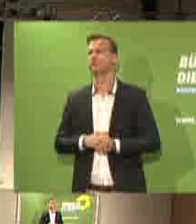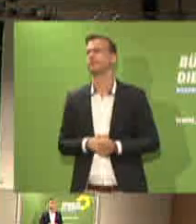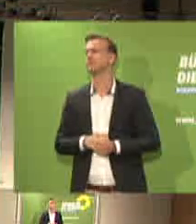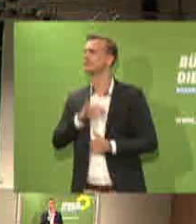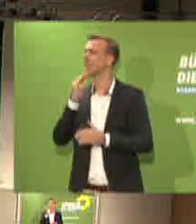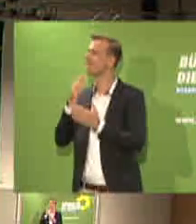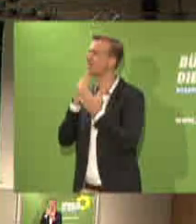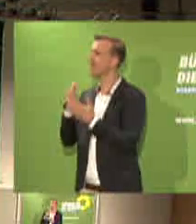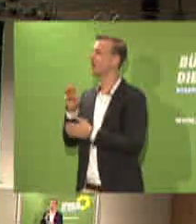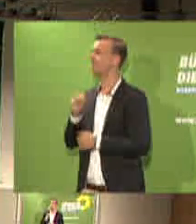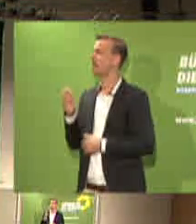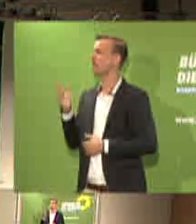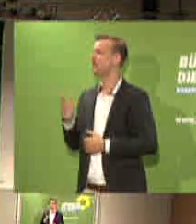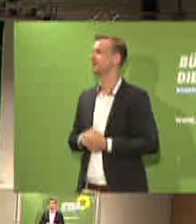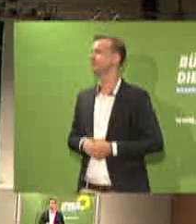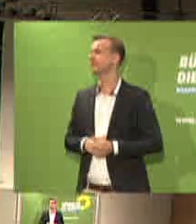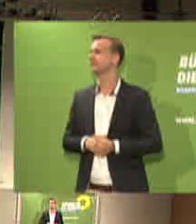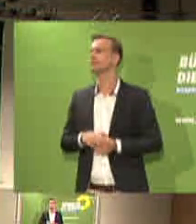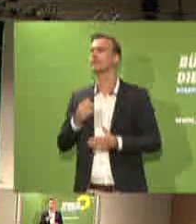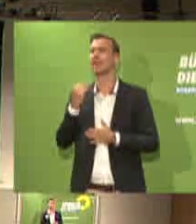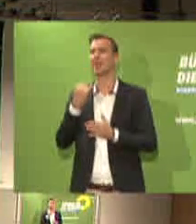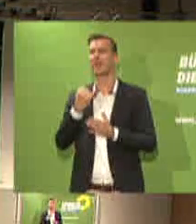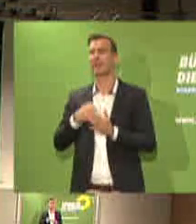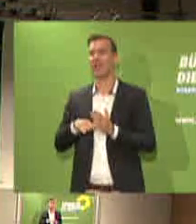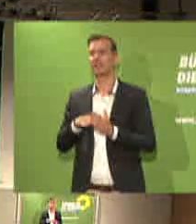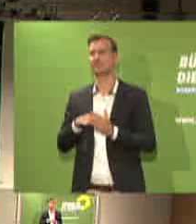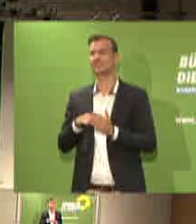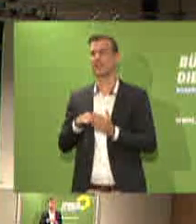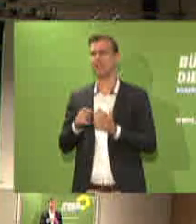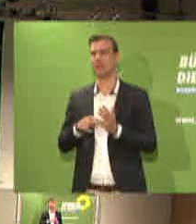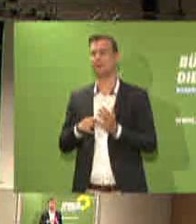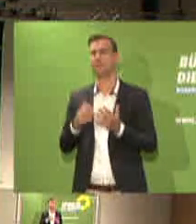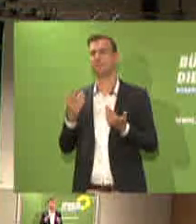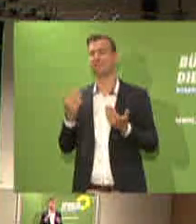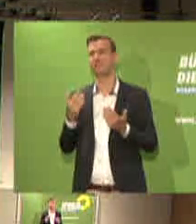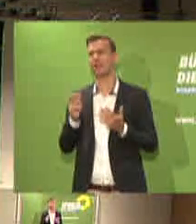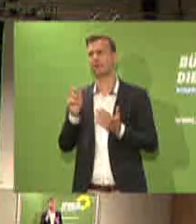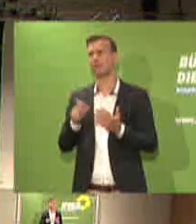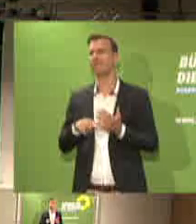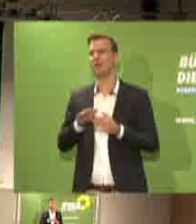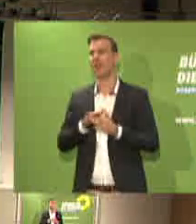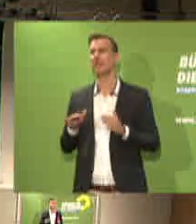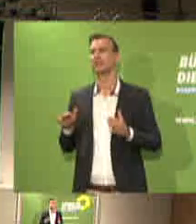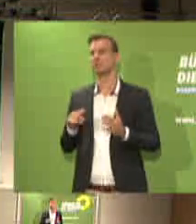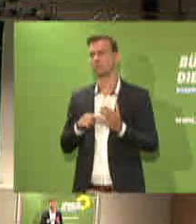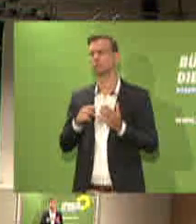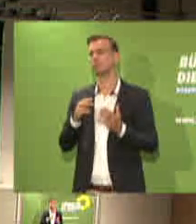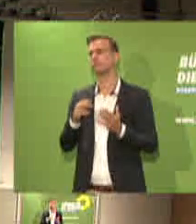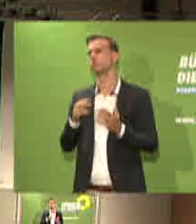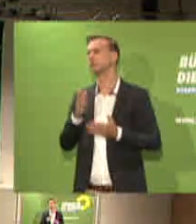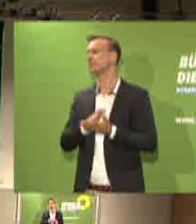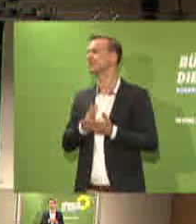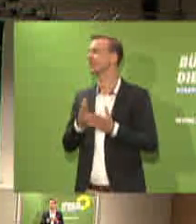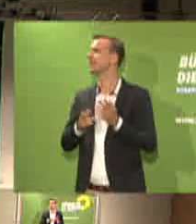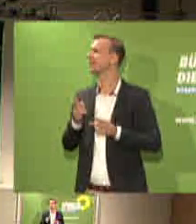Vielen Dank, Marco. Als letzter in dieser Runde der Bewerberinnen und Bewerber fürs Landesschiedsgericht, Sebastian Trautmann,